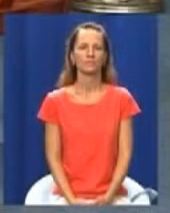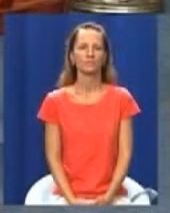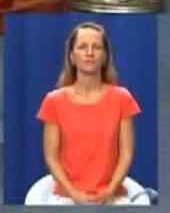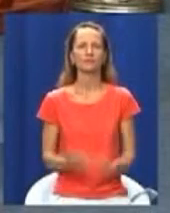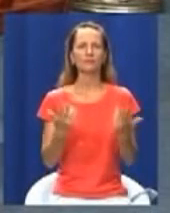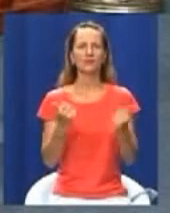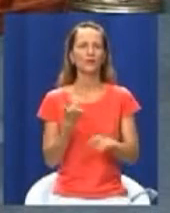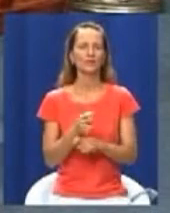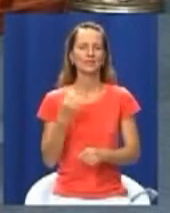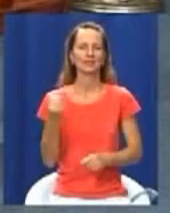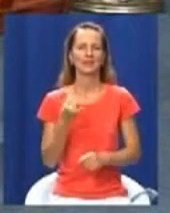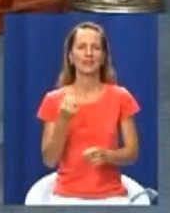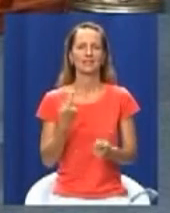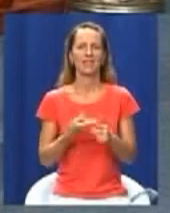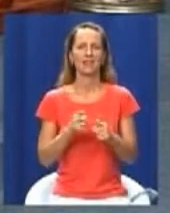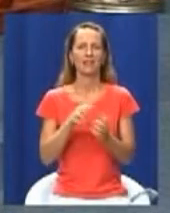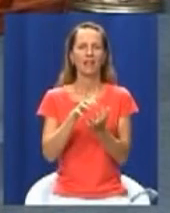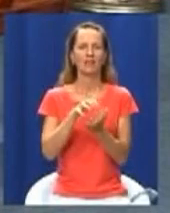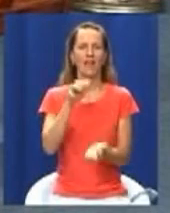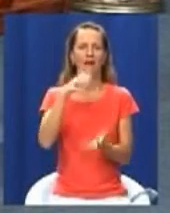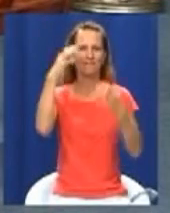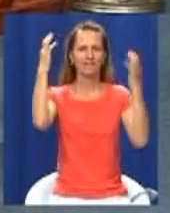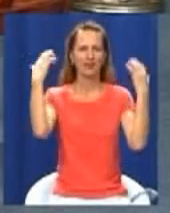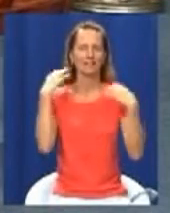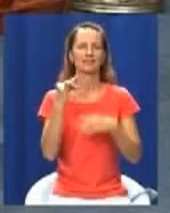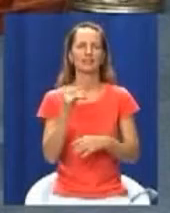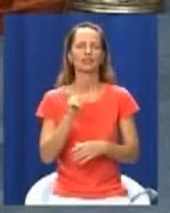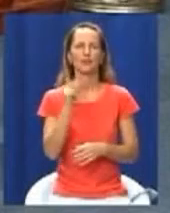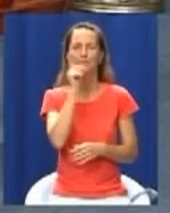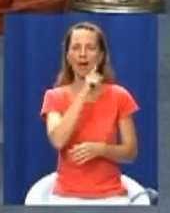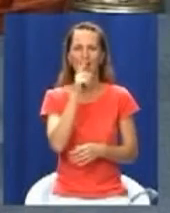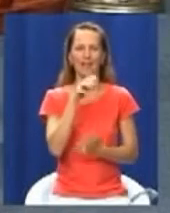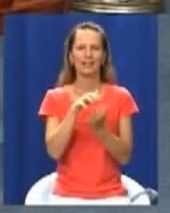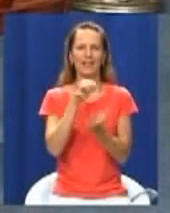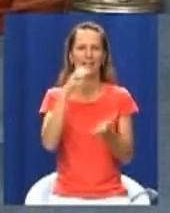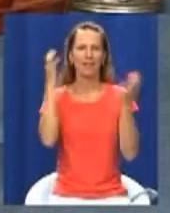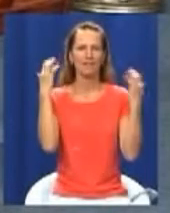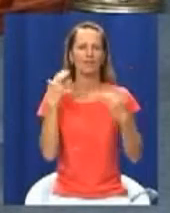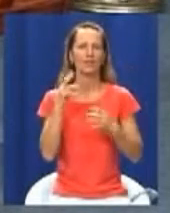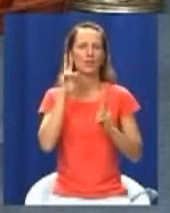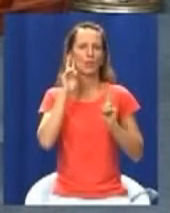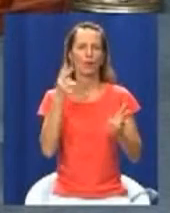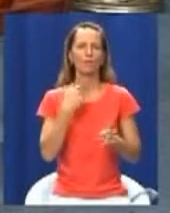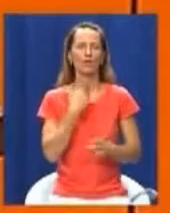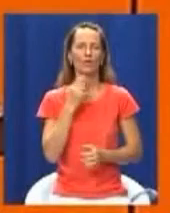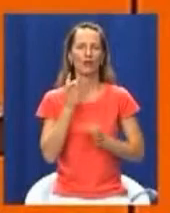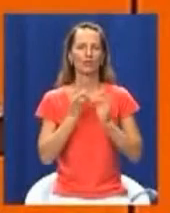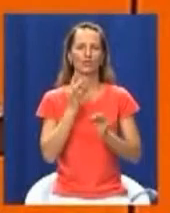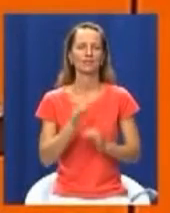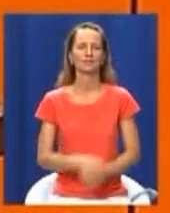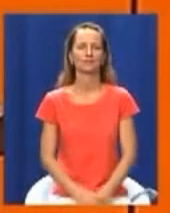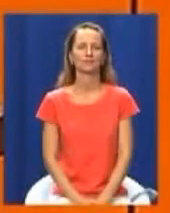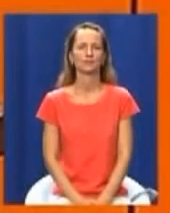Так, дуже цікаві ці леви. І цікаво те, що левенята до 2 років зовсім не вміють гарчати.